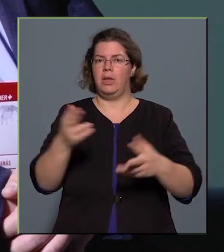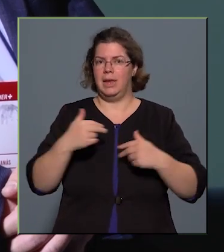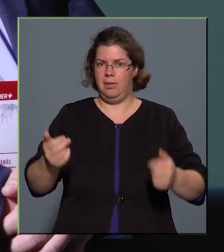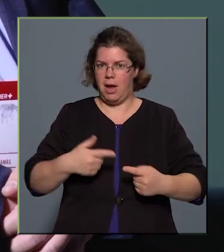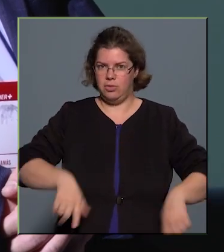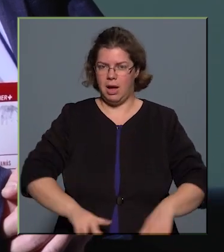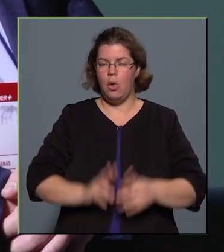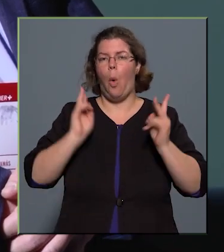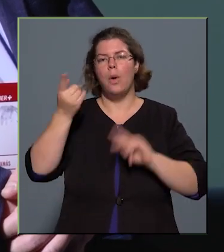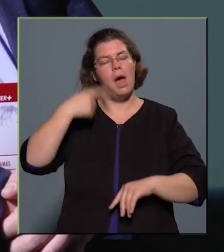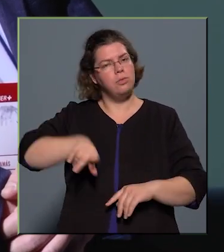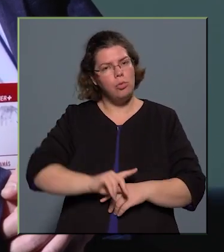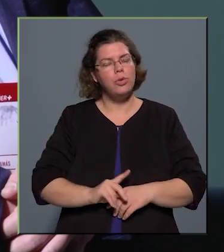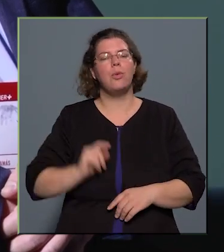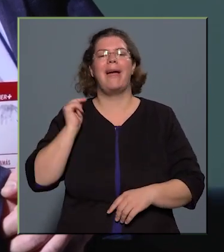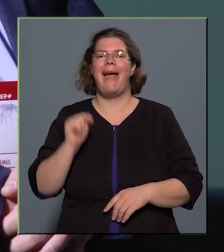részünkre, hogy hogyan tudjuk ezt a